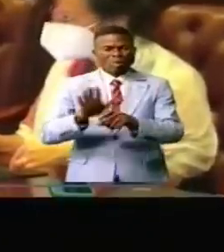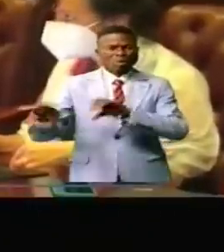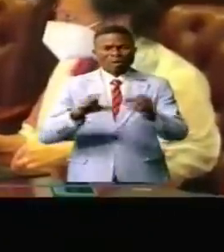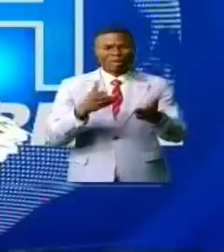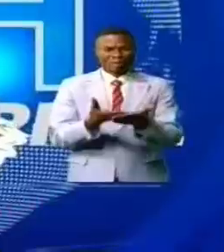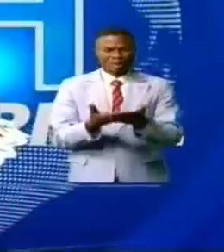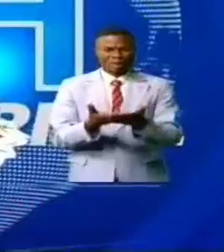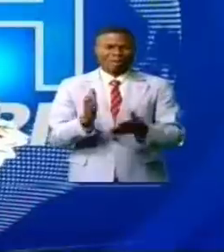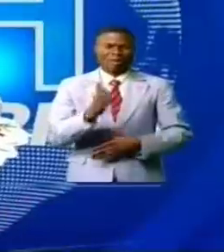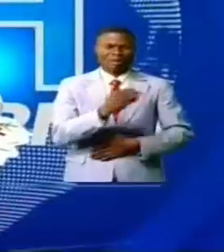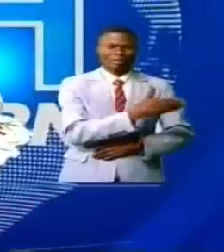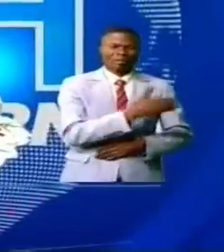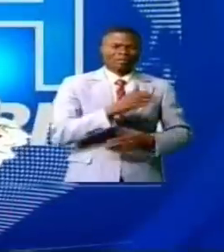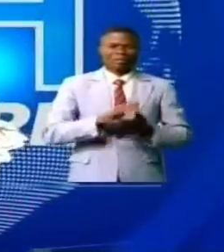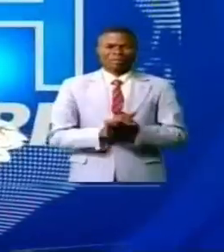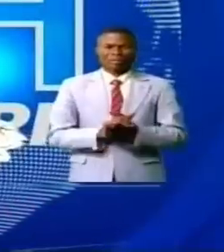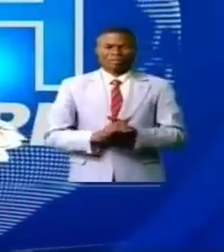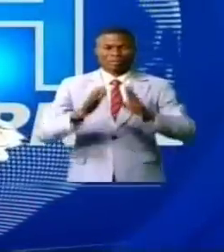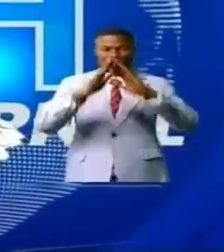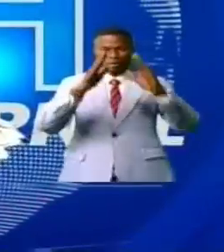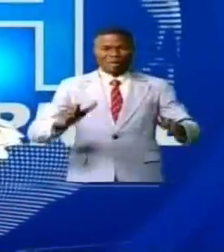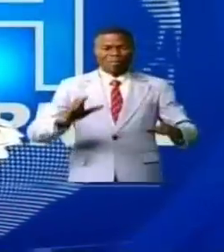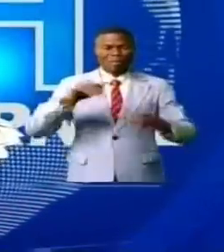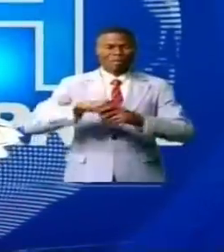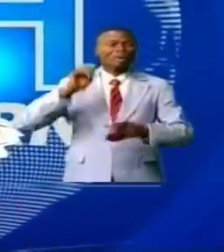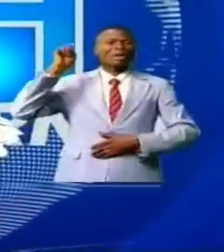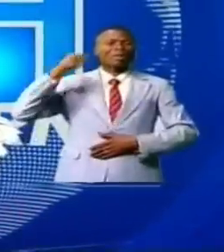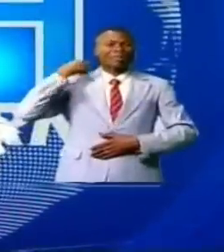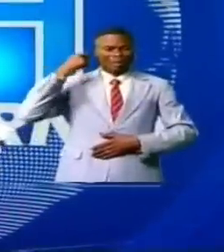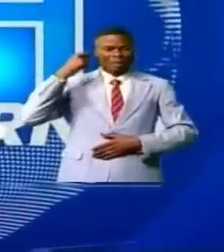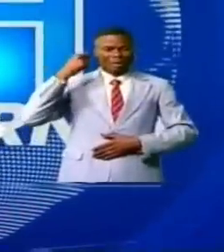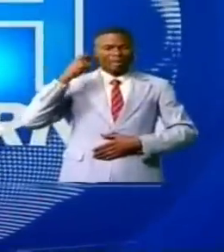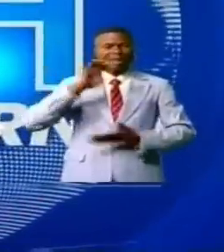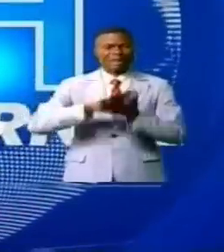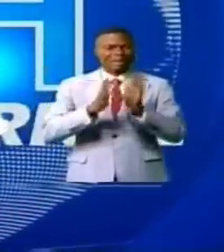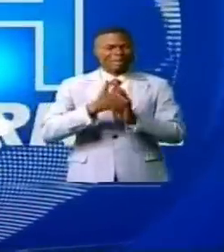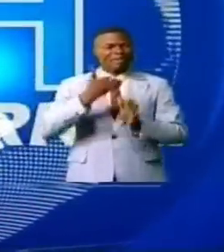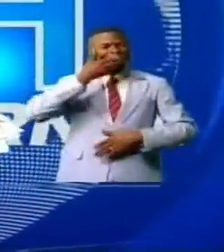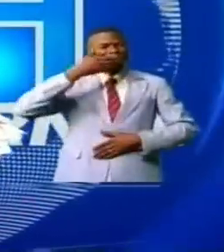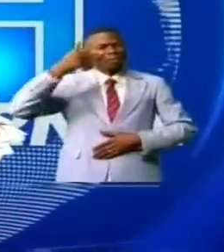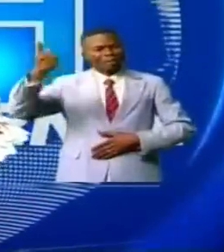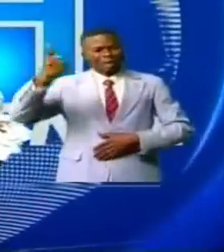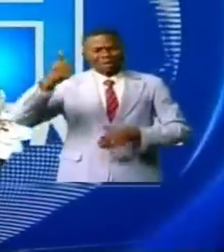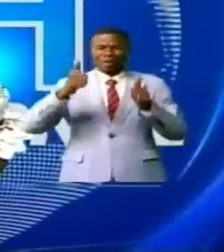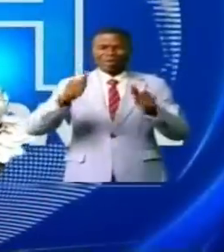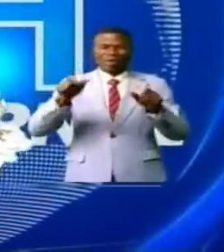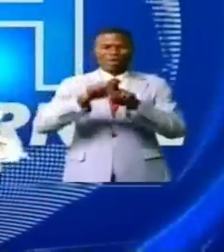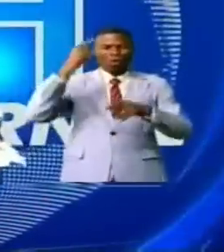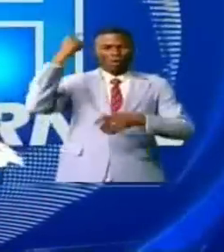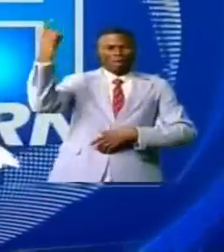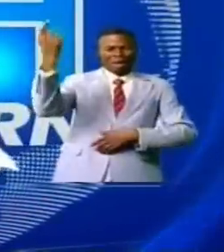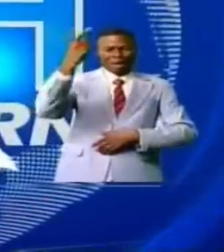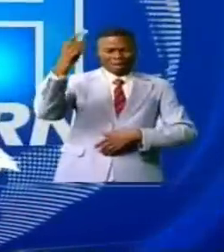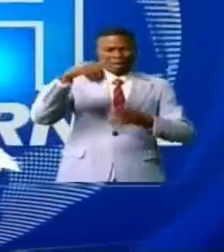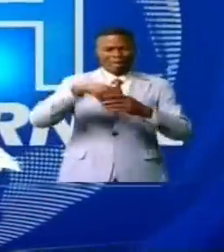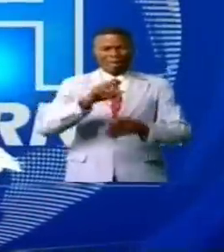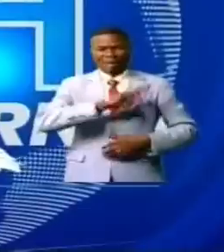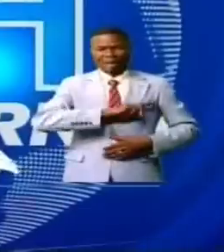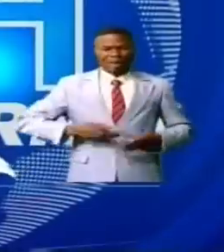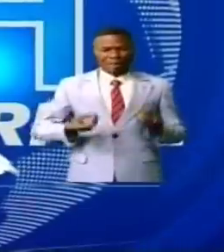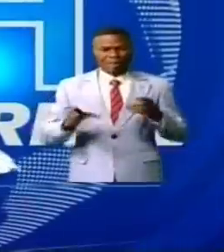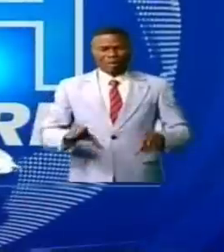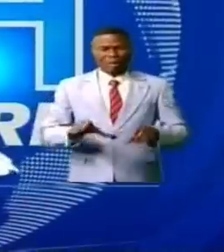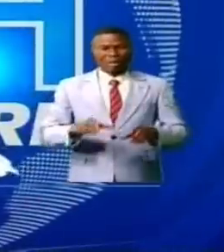multisectoriels. Des maisons carcérales prennent de plus en plus des visages humains en République démocratique du Congo,